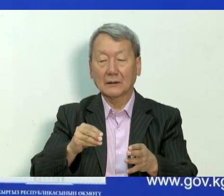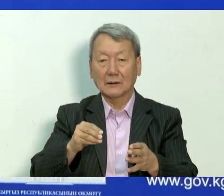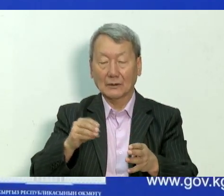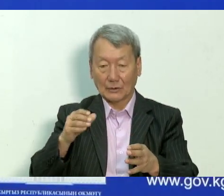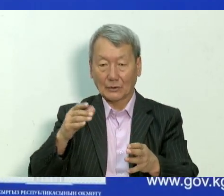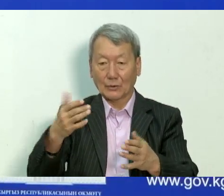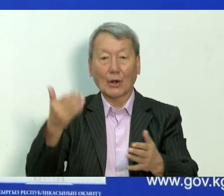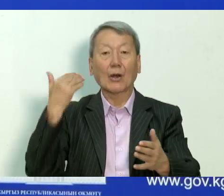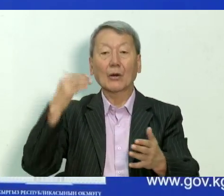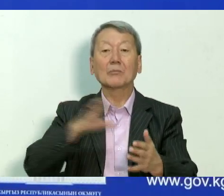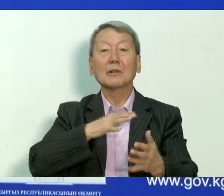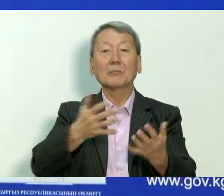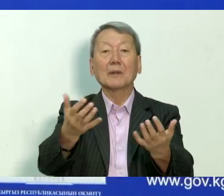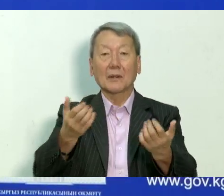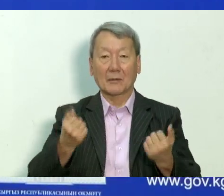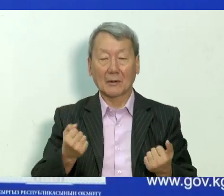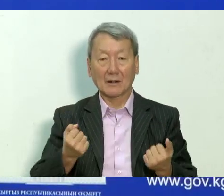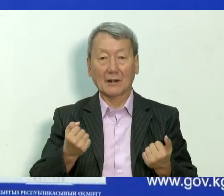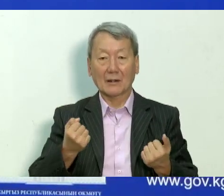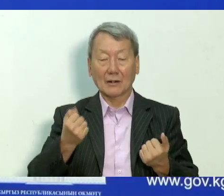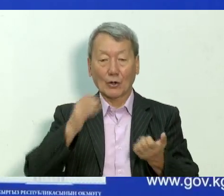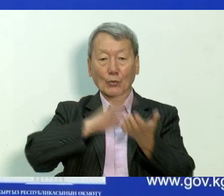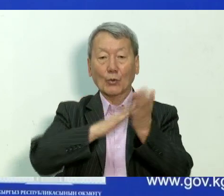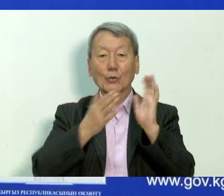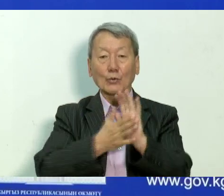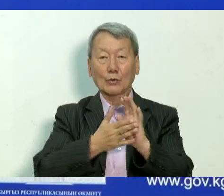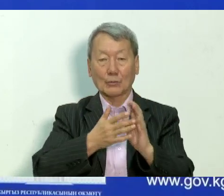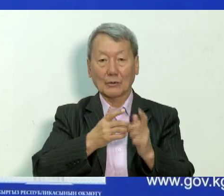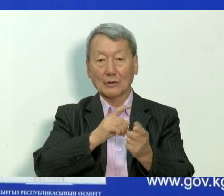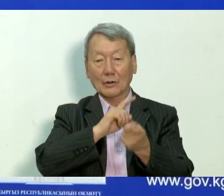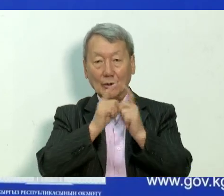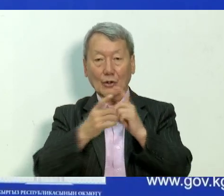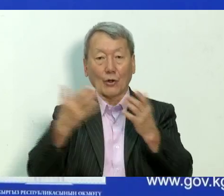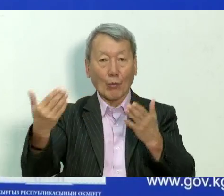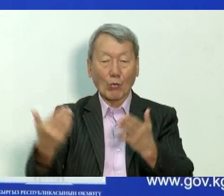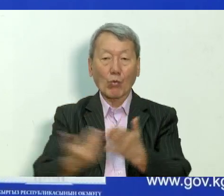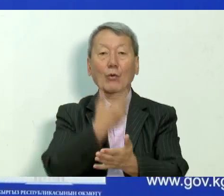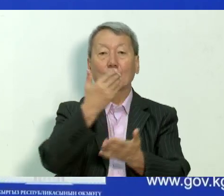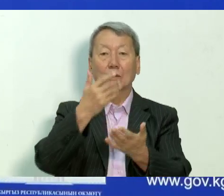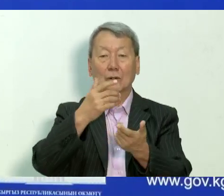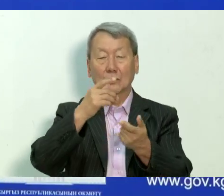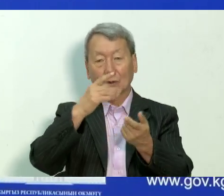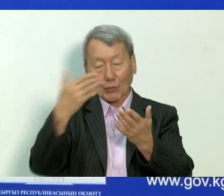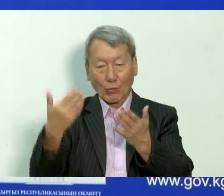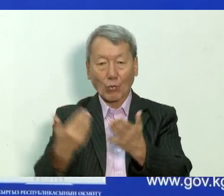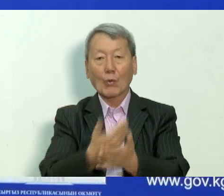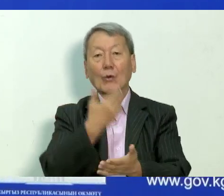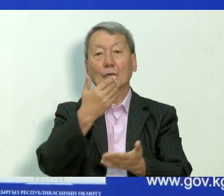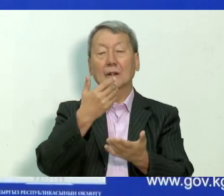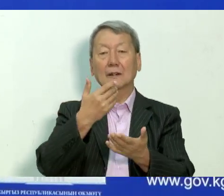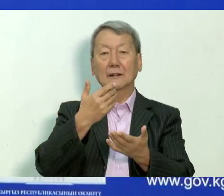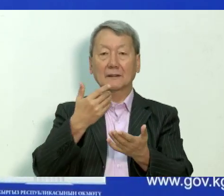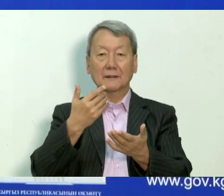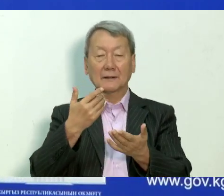буга чейинки кабыл алынган шарттарды өзгөртүп, жаңы шарттарды, жаңы